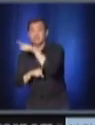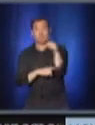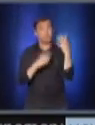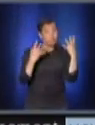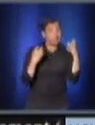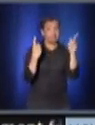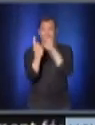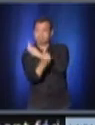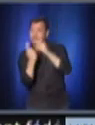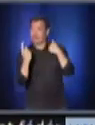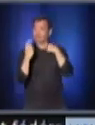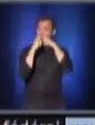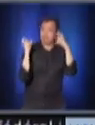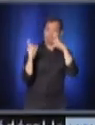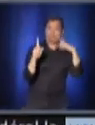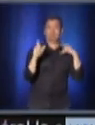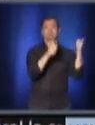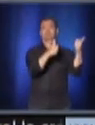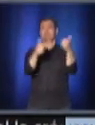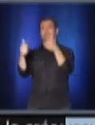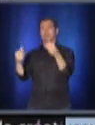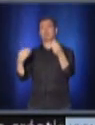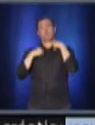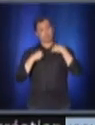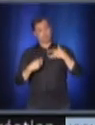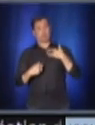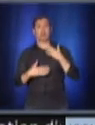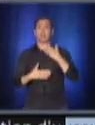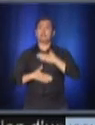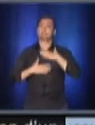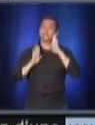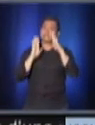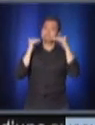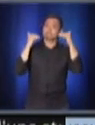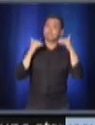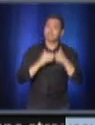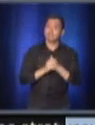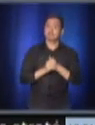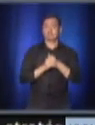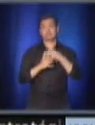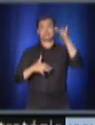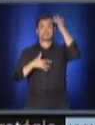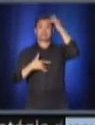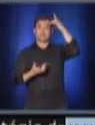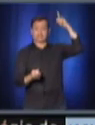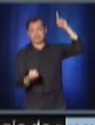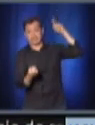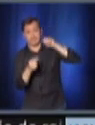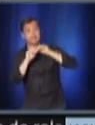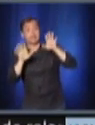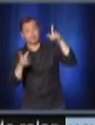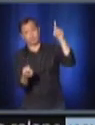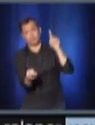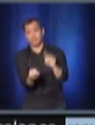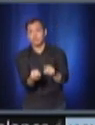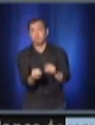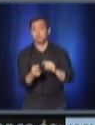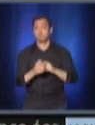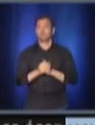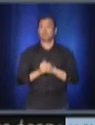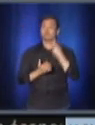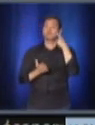avant la fin de semaine. Je serais tellement content de voir ça. Je trouverais ça terrible si, pendant les deux